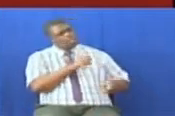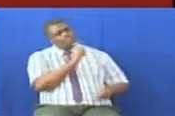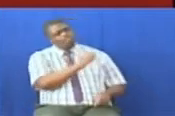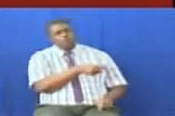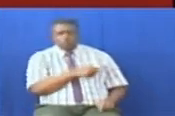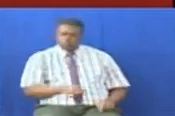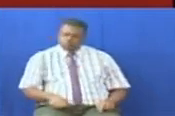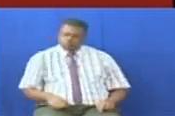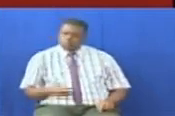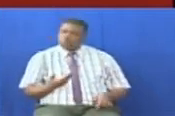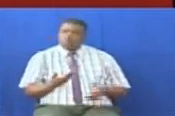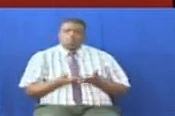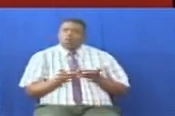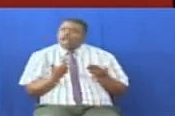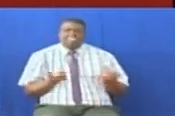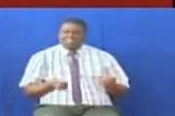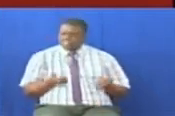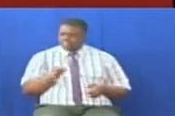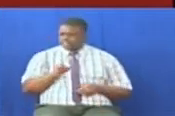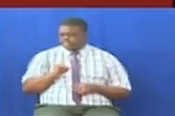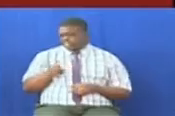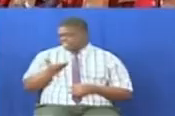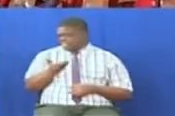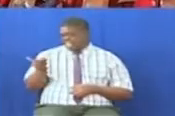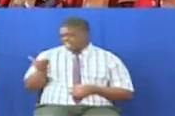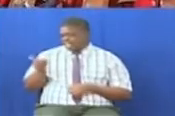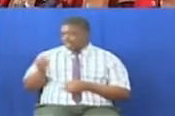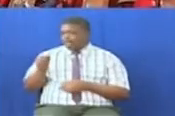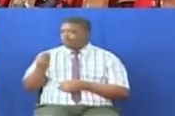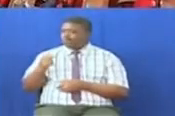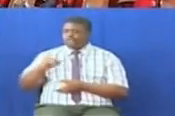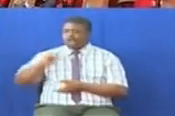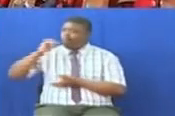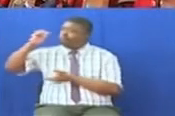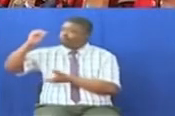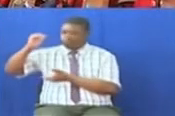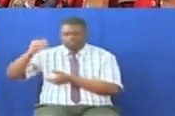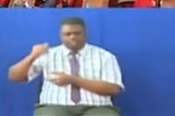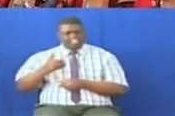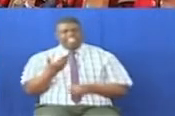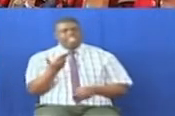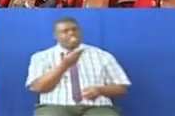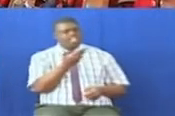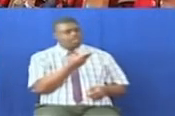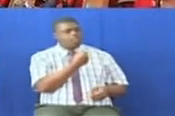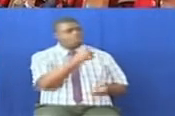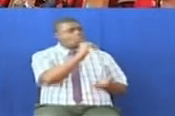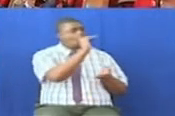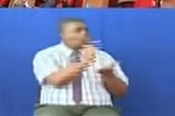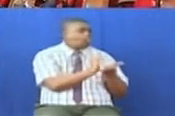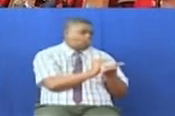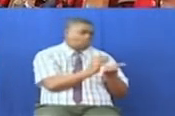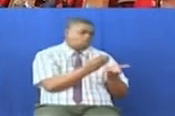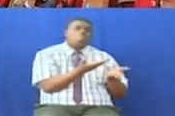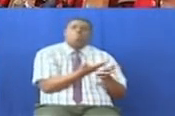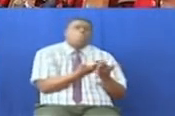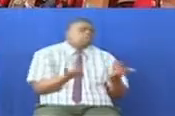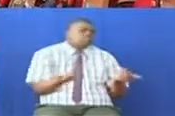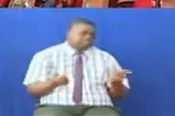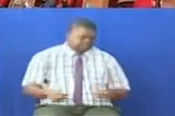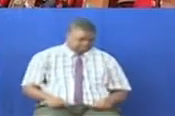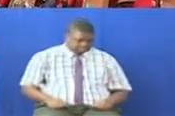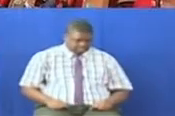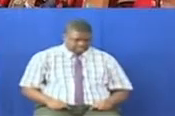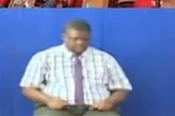nini almashauri nyingine zitengewe fedha nyingi kuliko almashauri nyingine? Na ni kwa nini almashauri